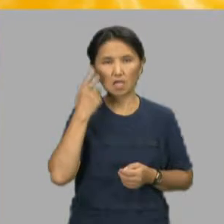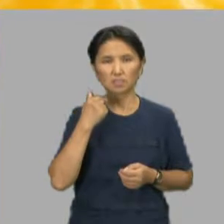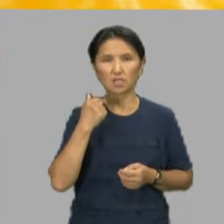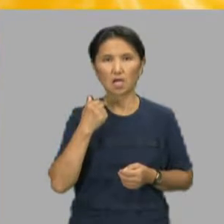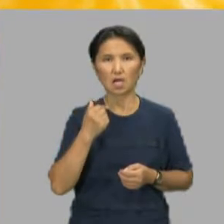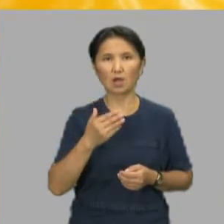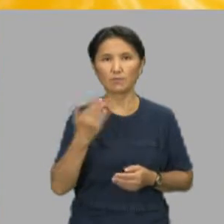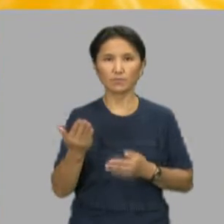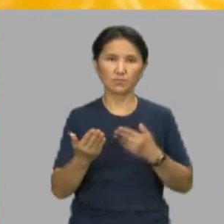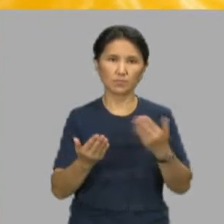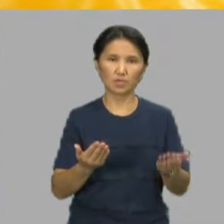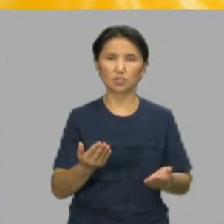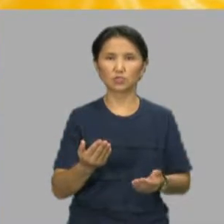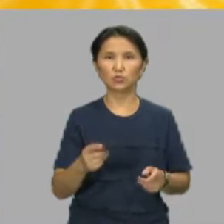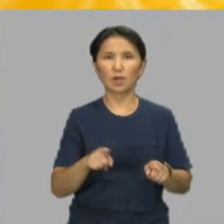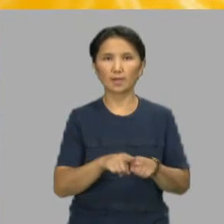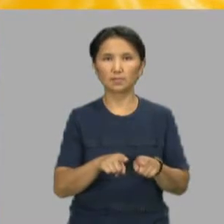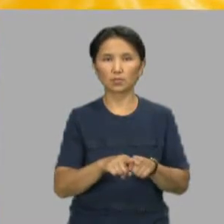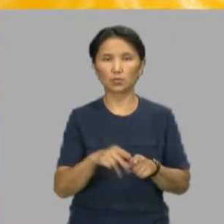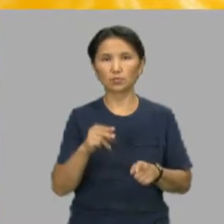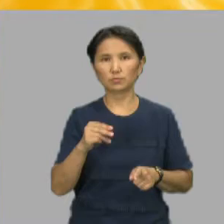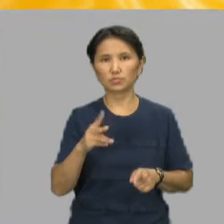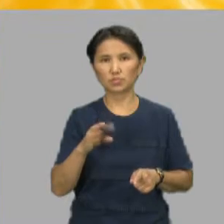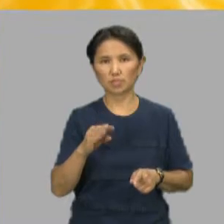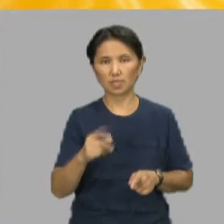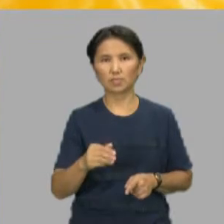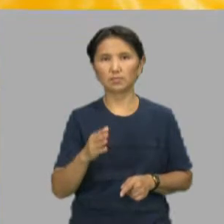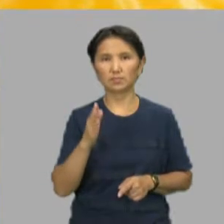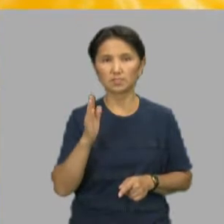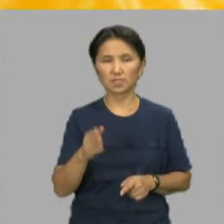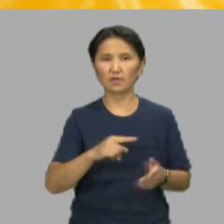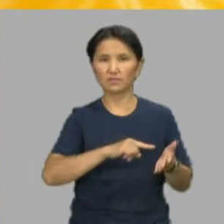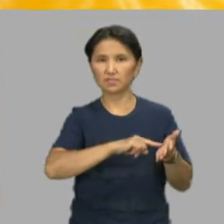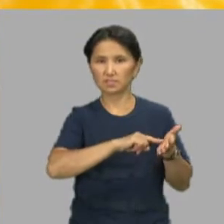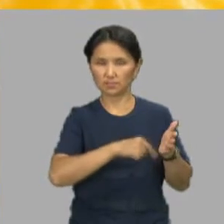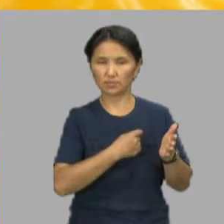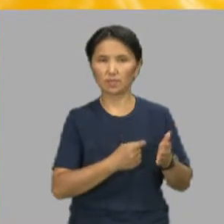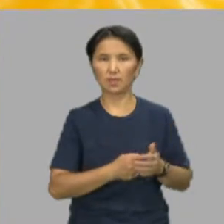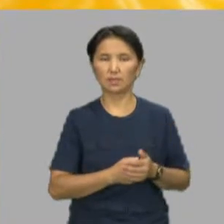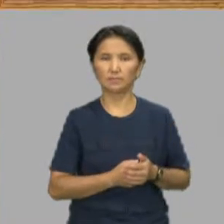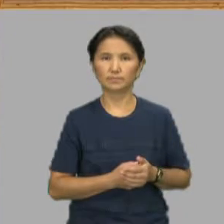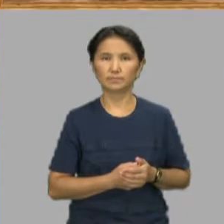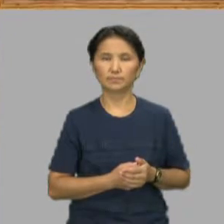Когда между однородными членами ставится запятая?